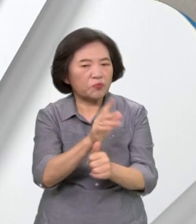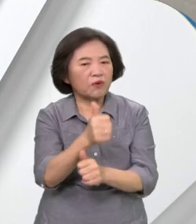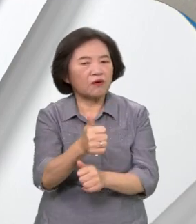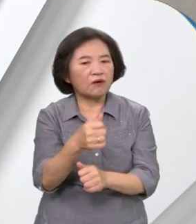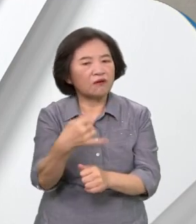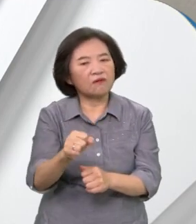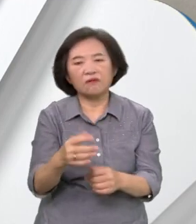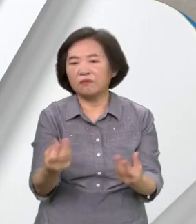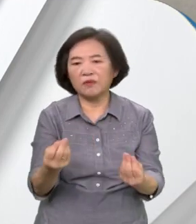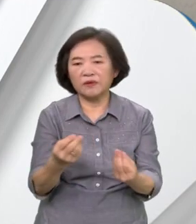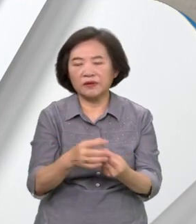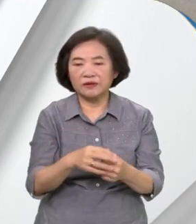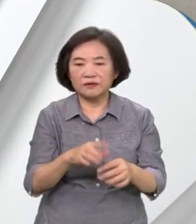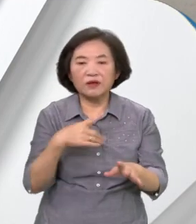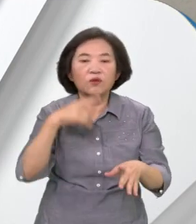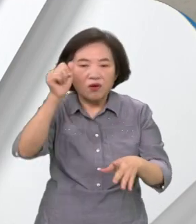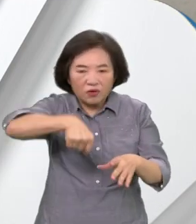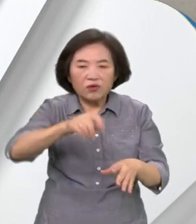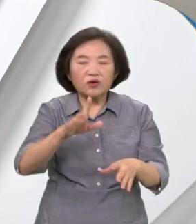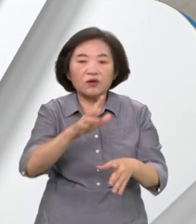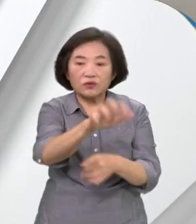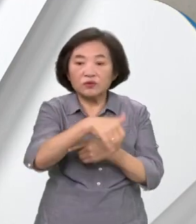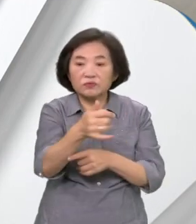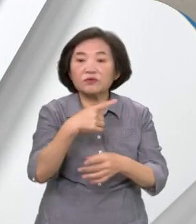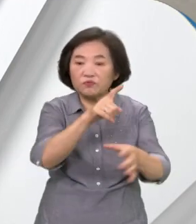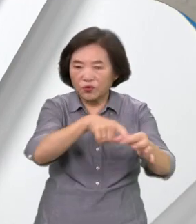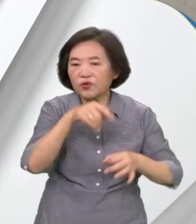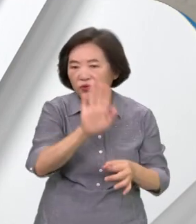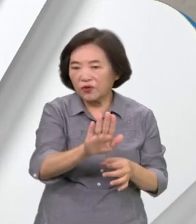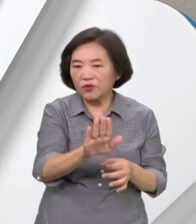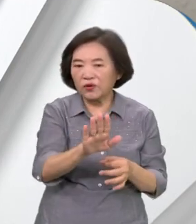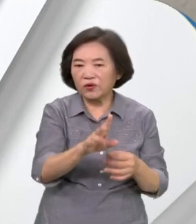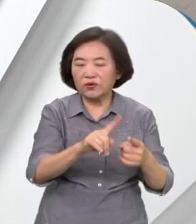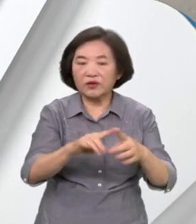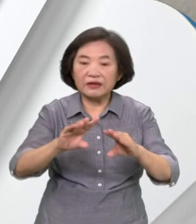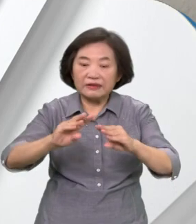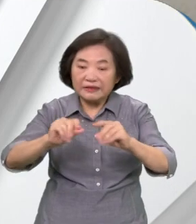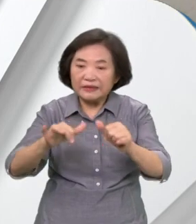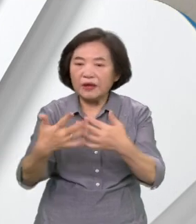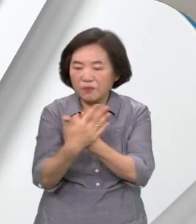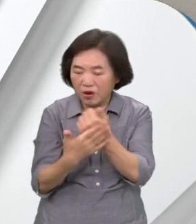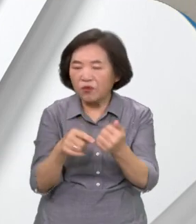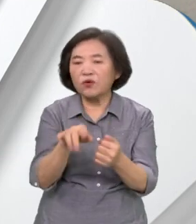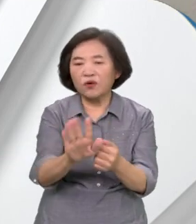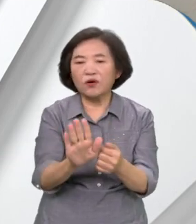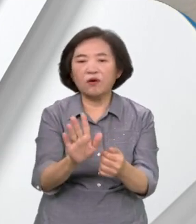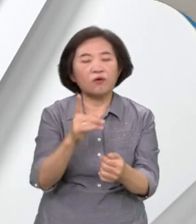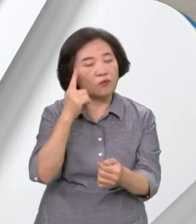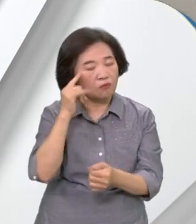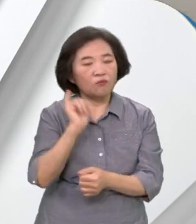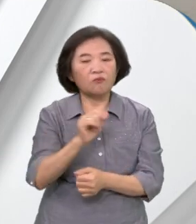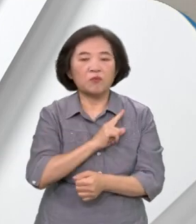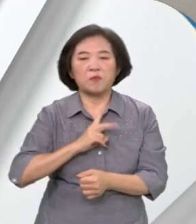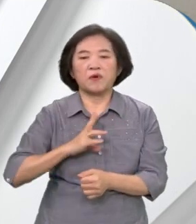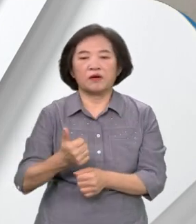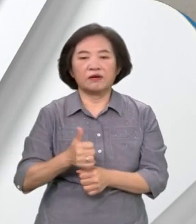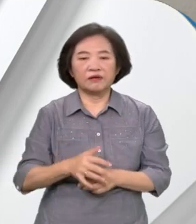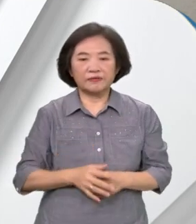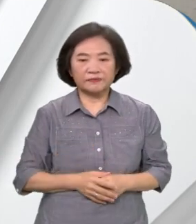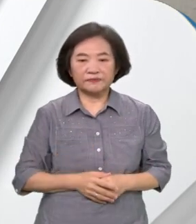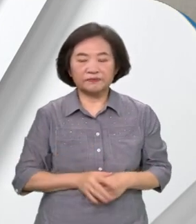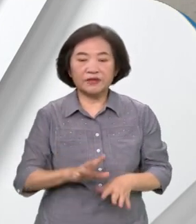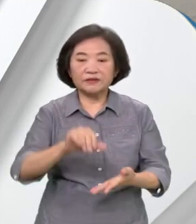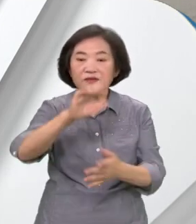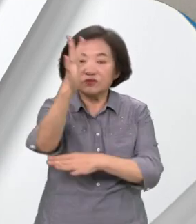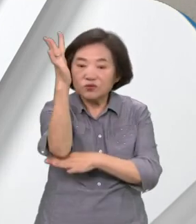年中，农民来讲，每有一只树叶啊，对大地的保护没清好安尼啦。啊，不过个